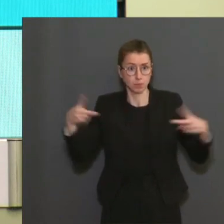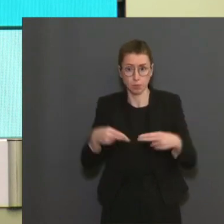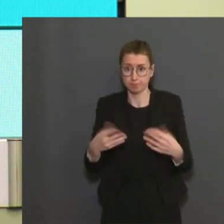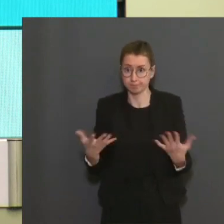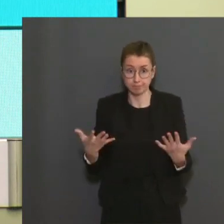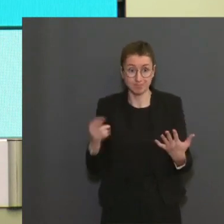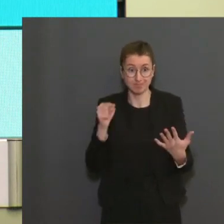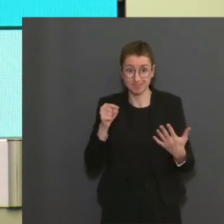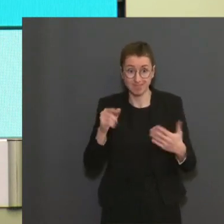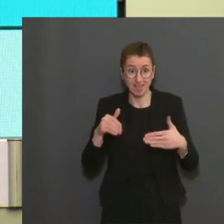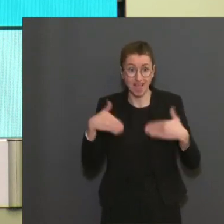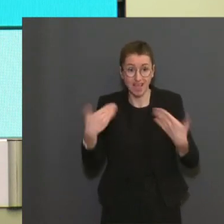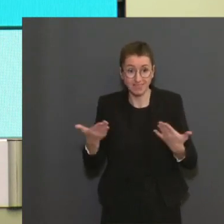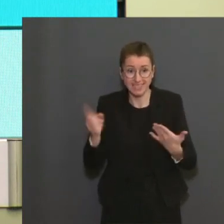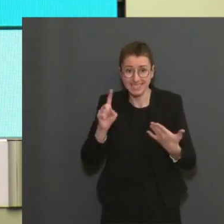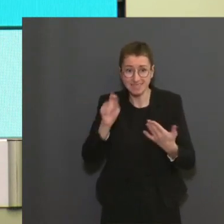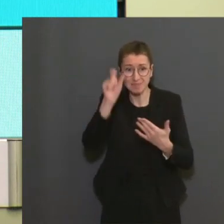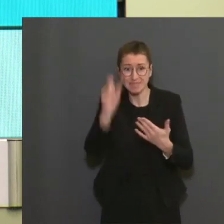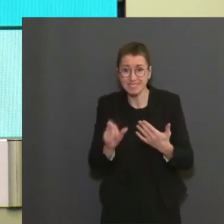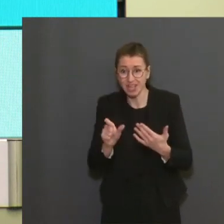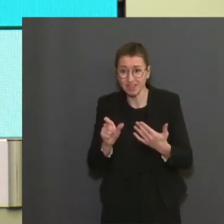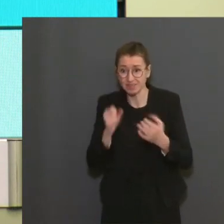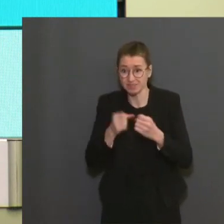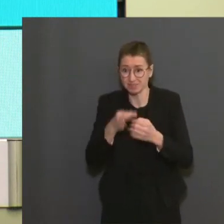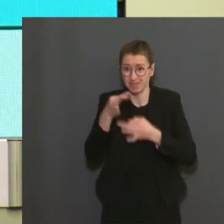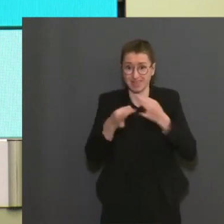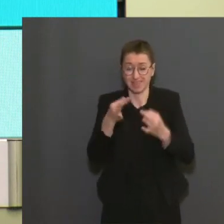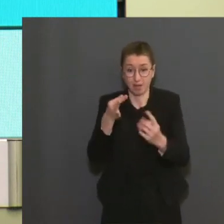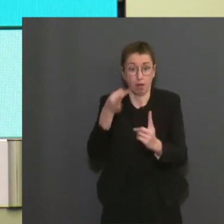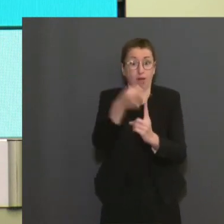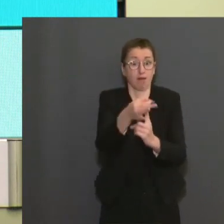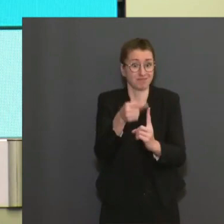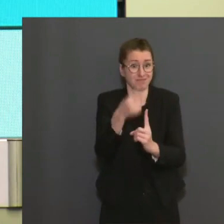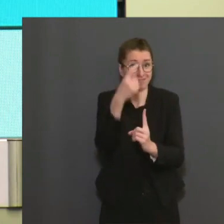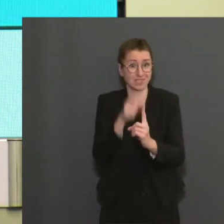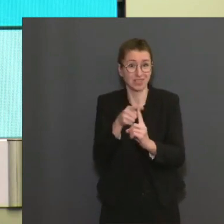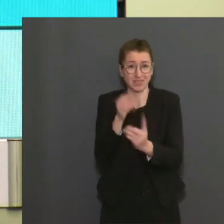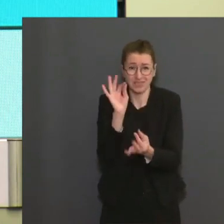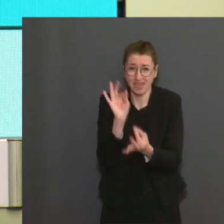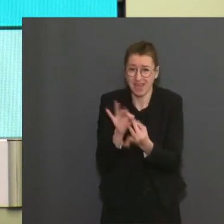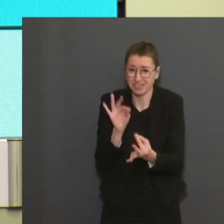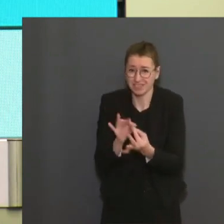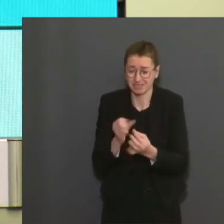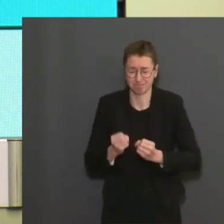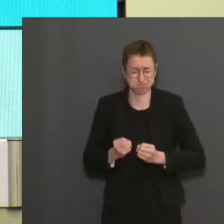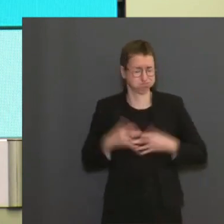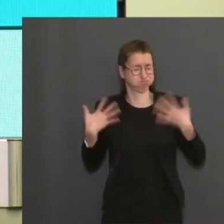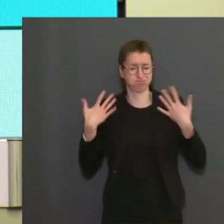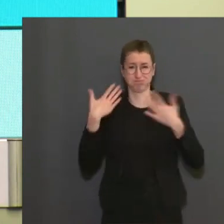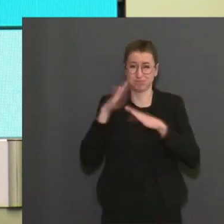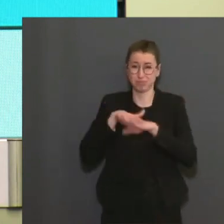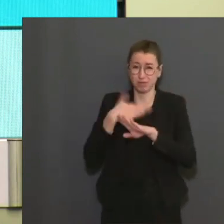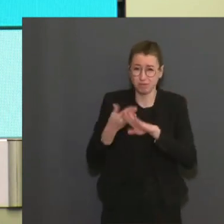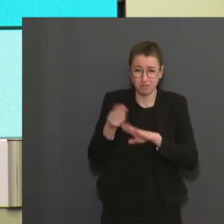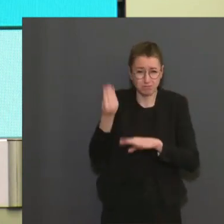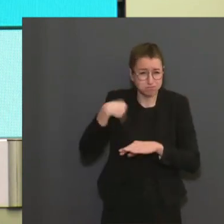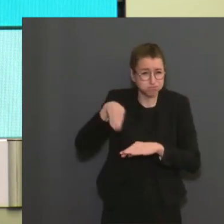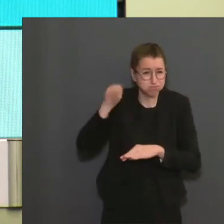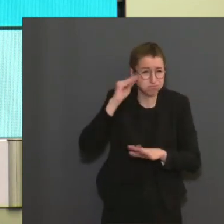fera des symptômes, peut-être de manière plus importante, avec toutes les conséquences délétères et extrêmement graves que nous en